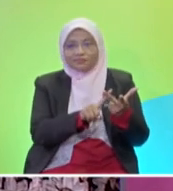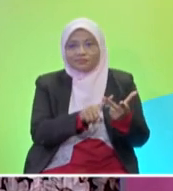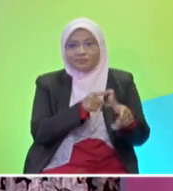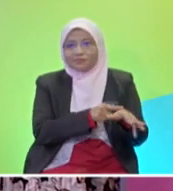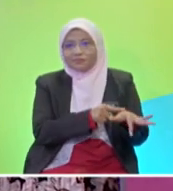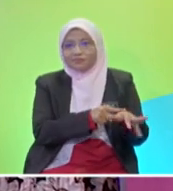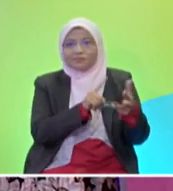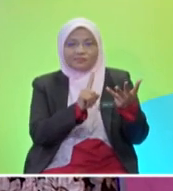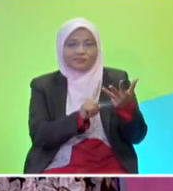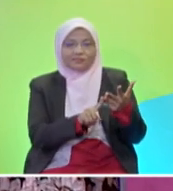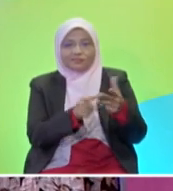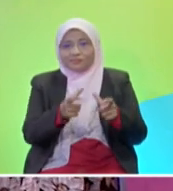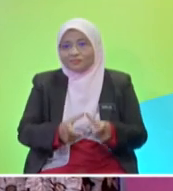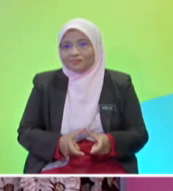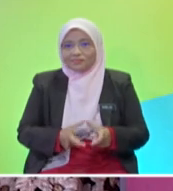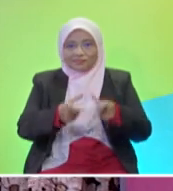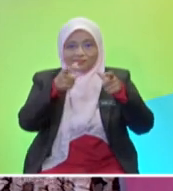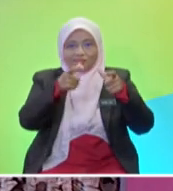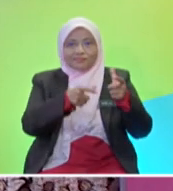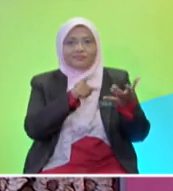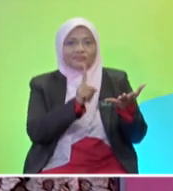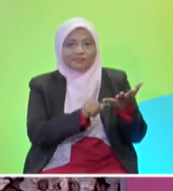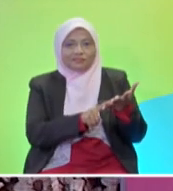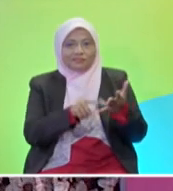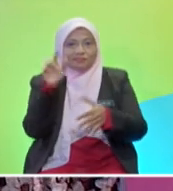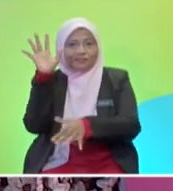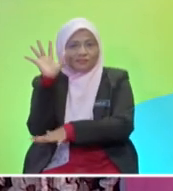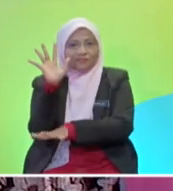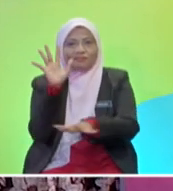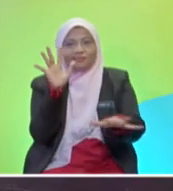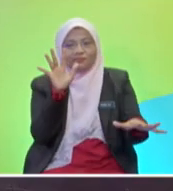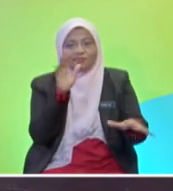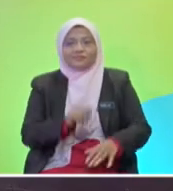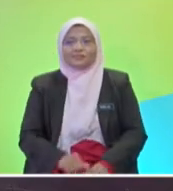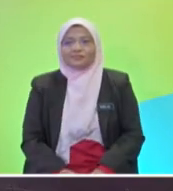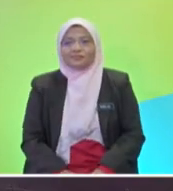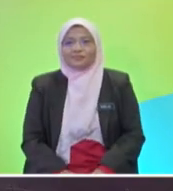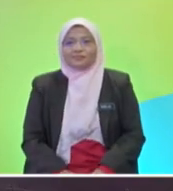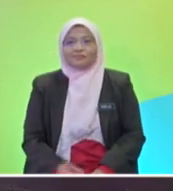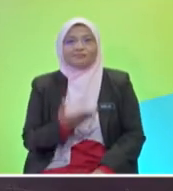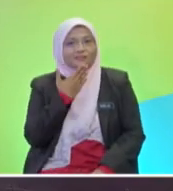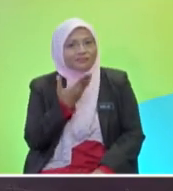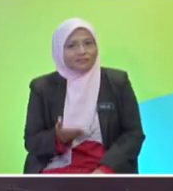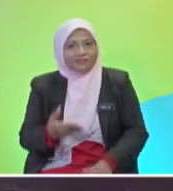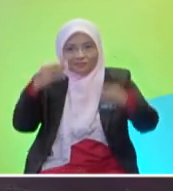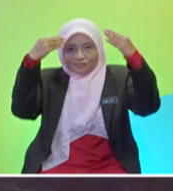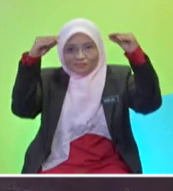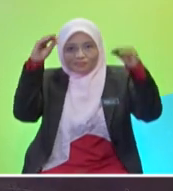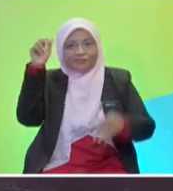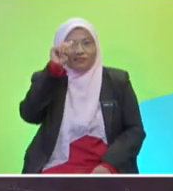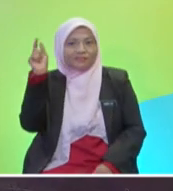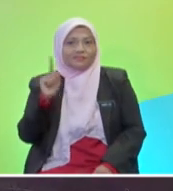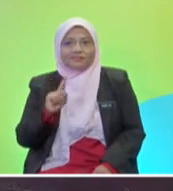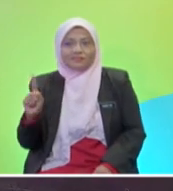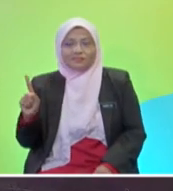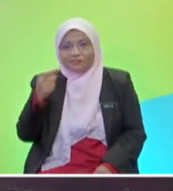keempat, batang. Akhir sekali adalah akar. Okey, Mira. Baiklah, terima kasih banyak-banyak Cikgu Azrinda atas perkongsian ilmu